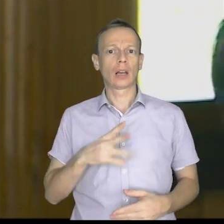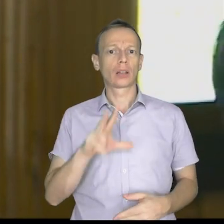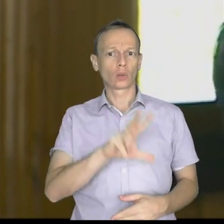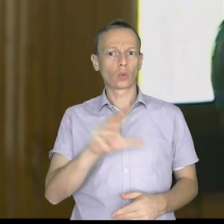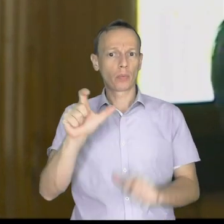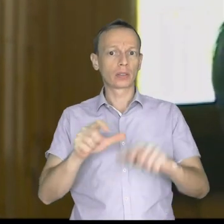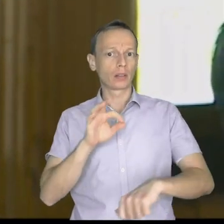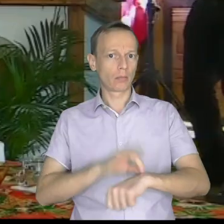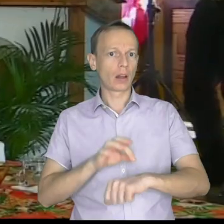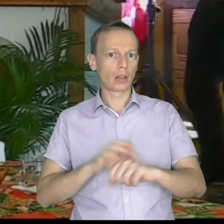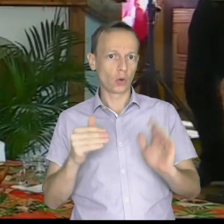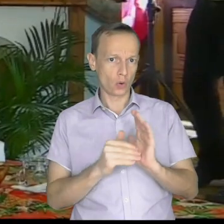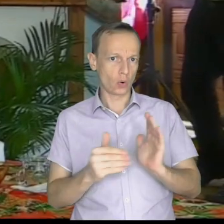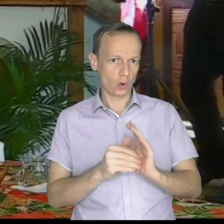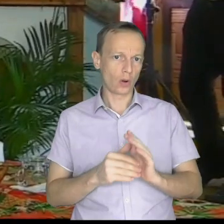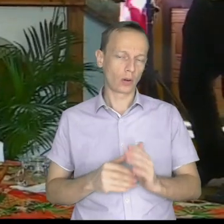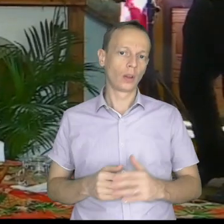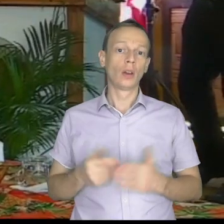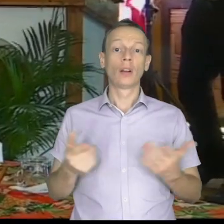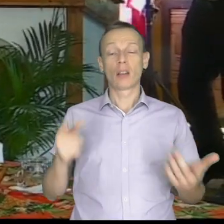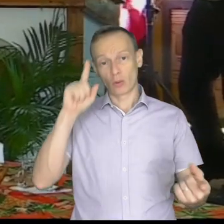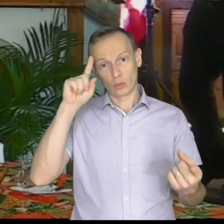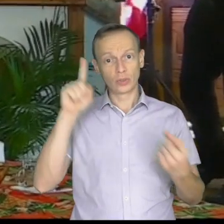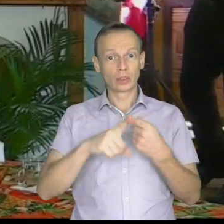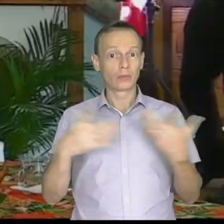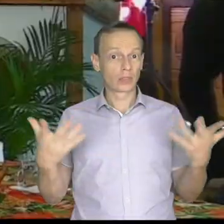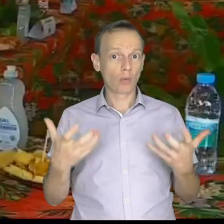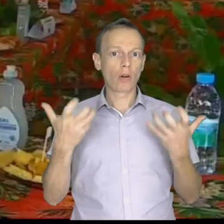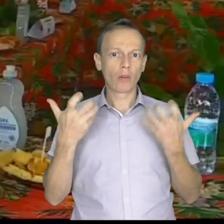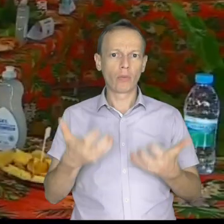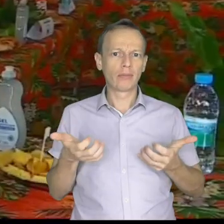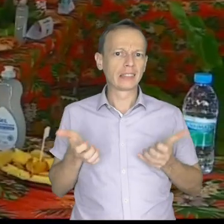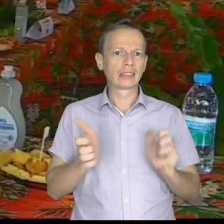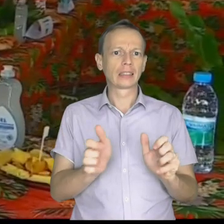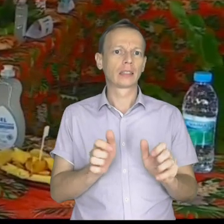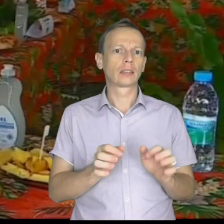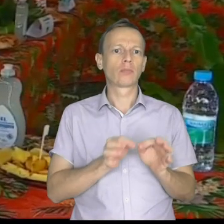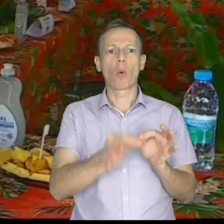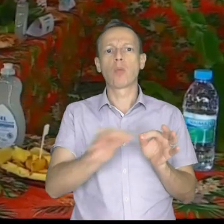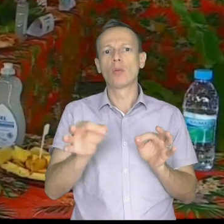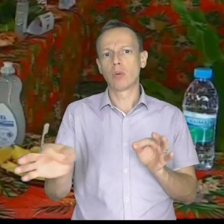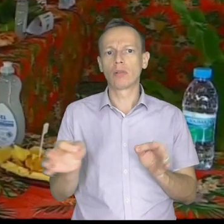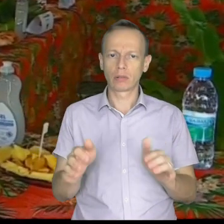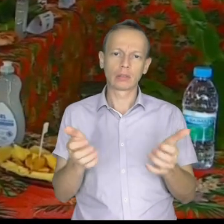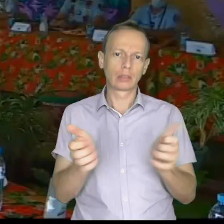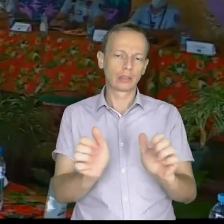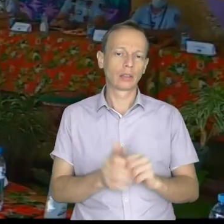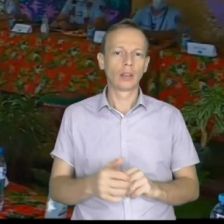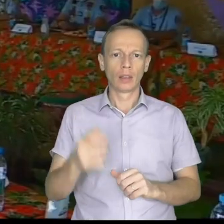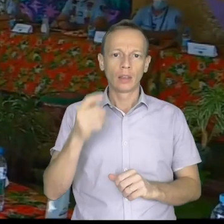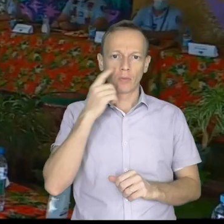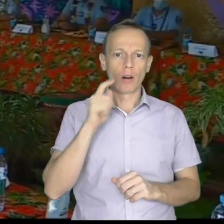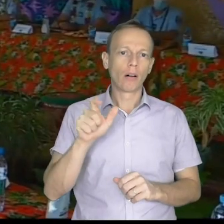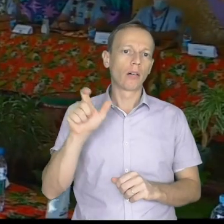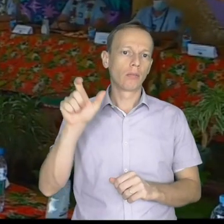33 cas actifs. L'objectif de la commune, bien sûr, est de maîtriser la propagation de l'épidémie. Les précisions de